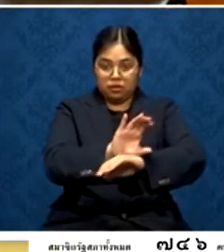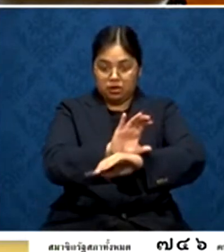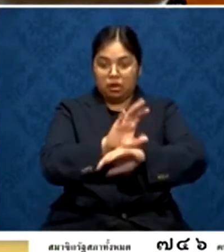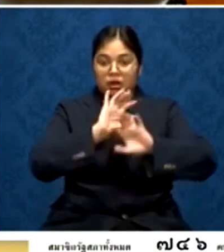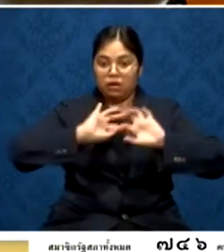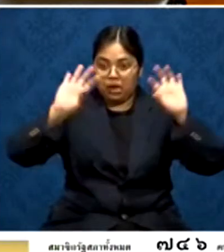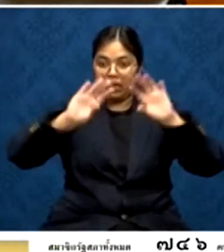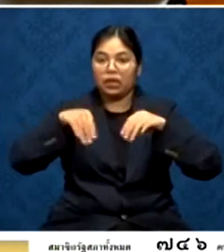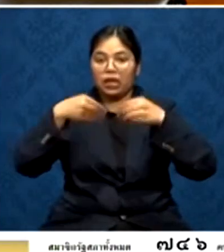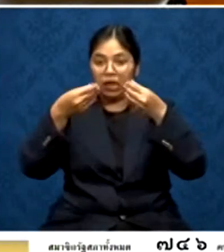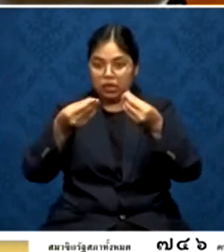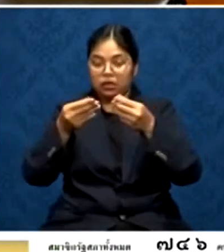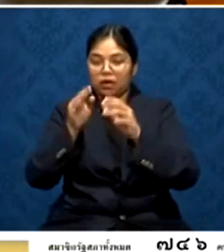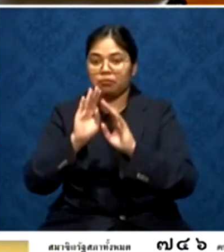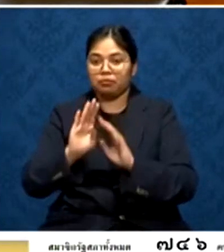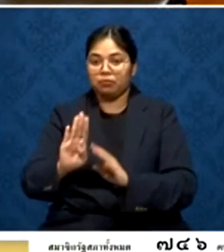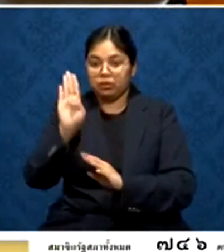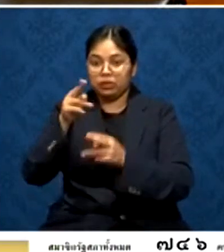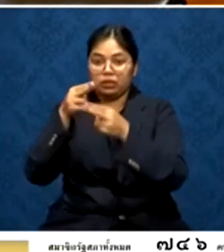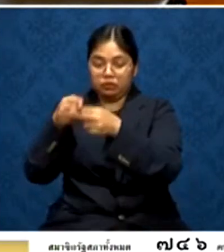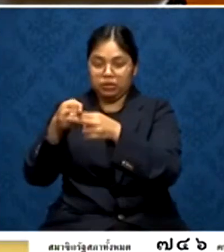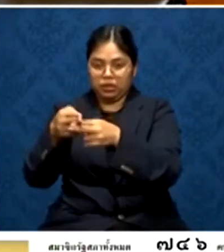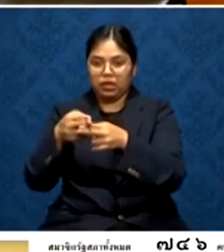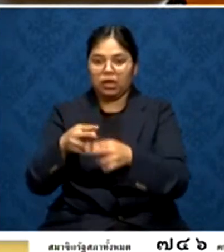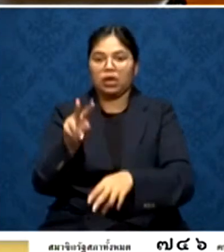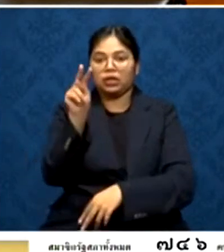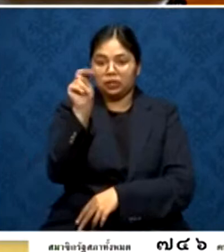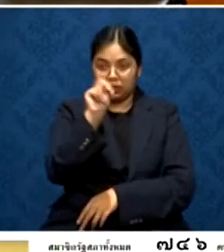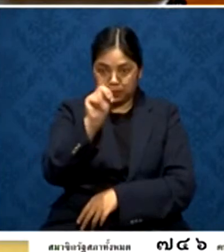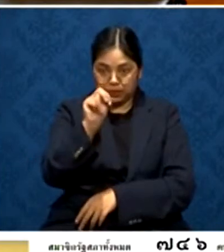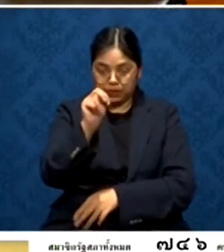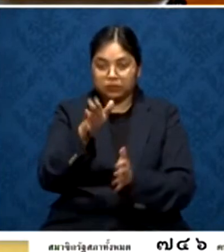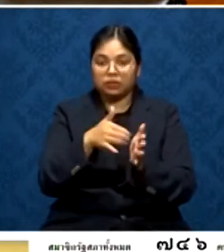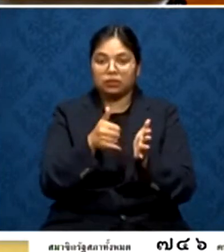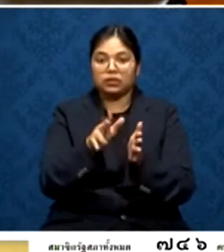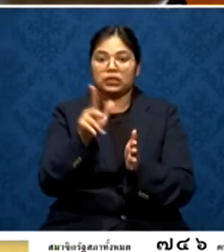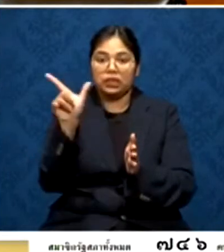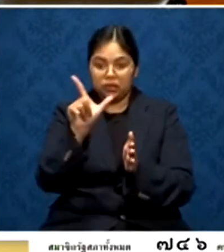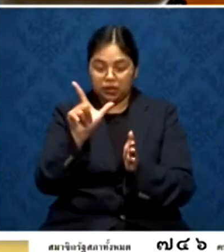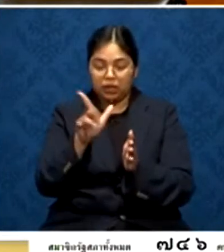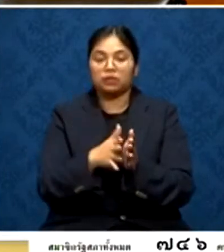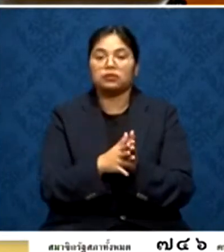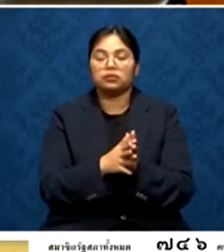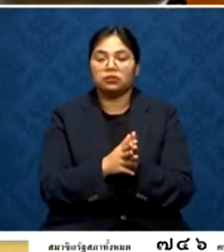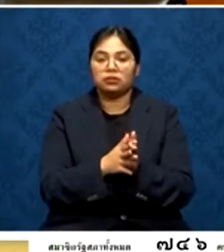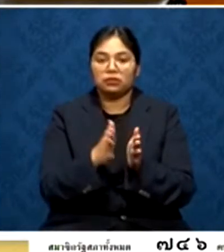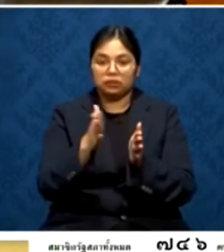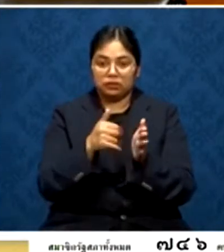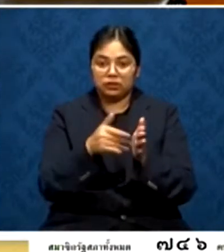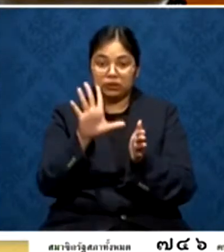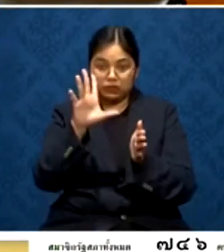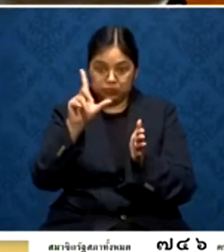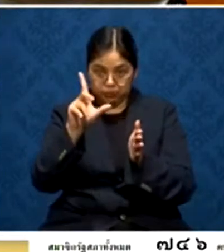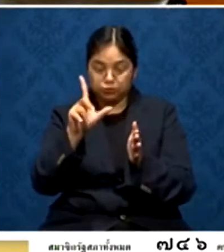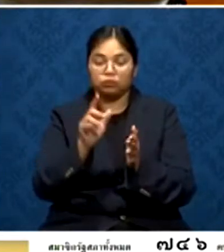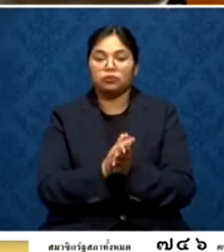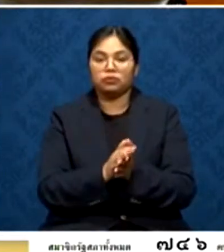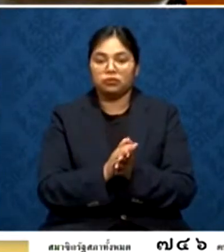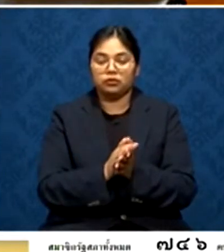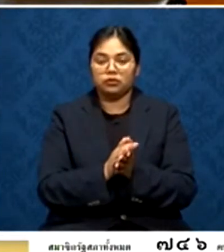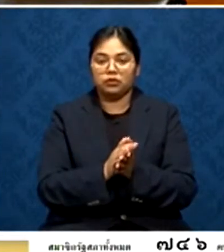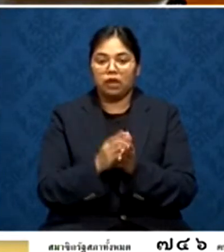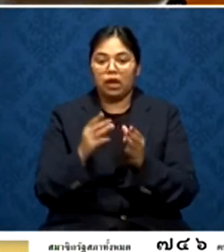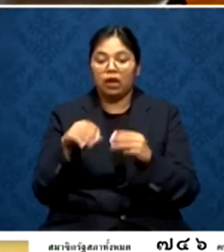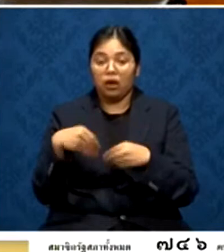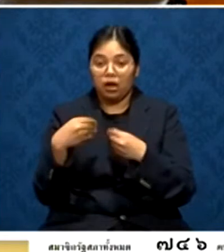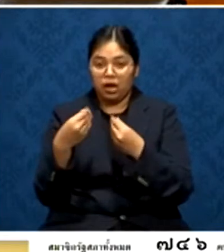กชนไปแล้วซึ่งได้แก่สายสีน้ำเงินสายสีเหลืองและสีชมพูและให้สัมปท